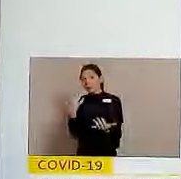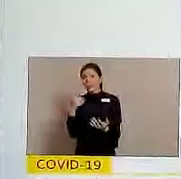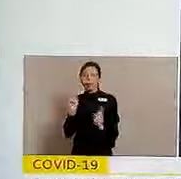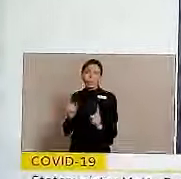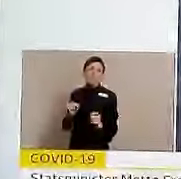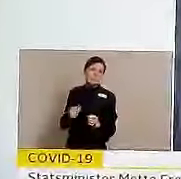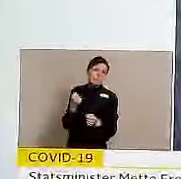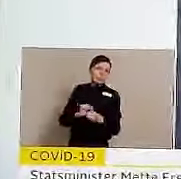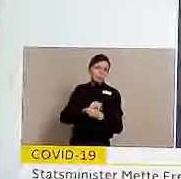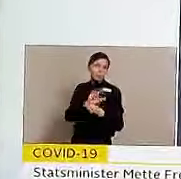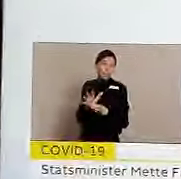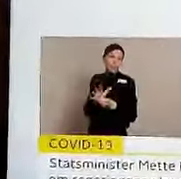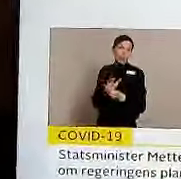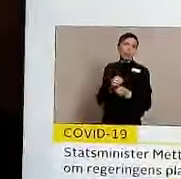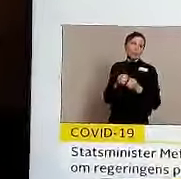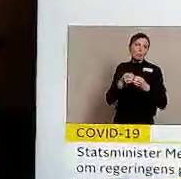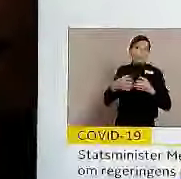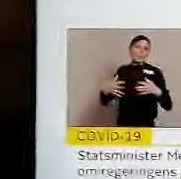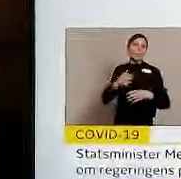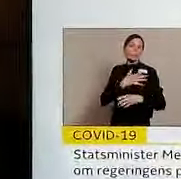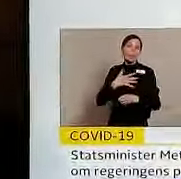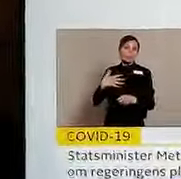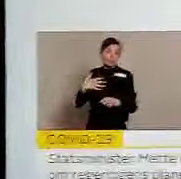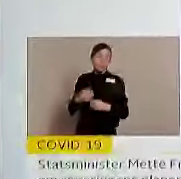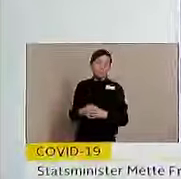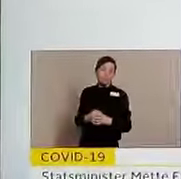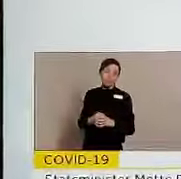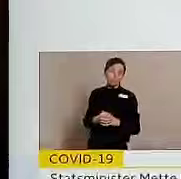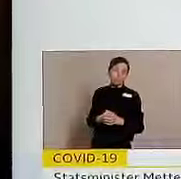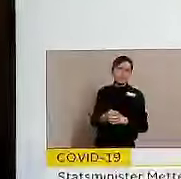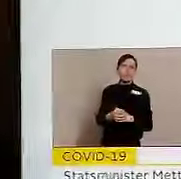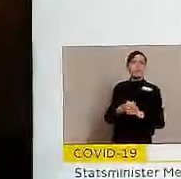والانتباه على أنفسهم، كما ذكرت